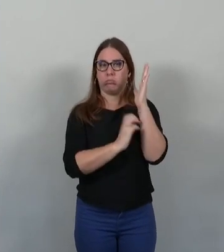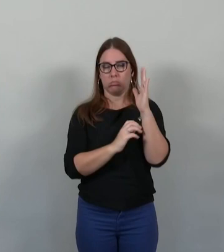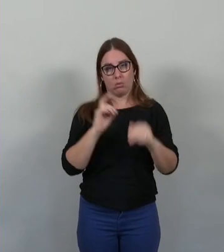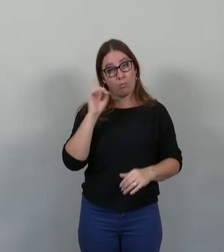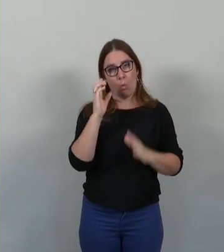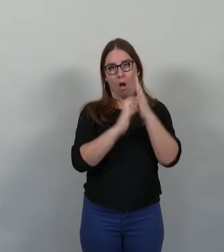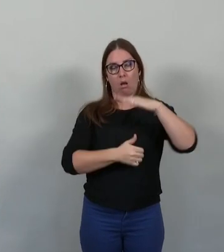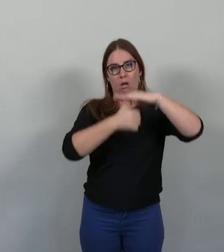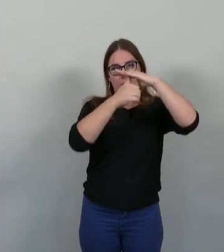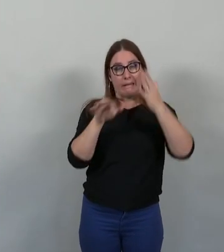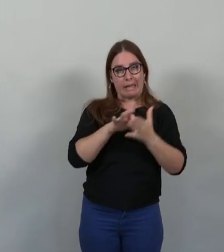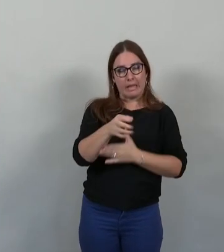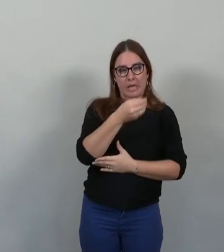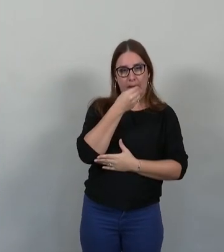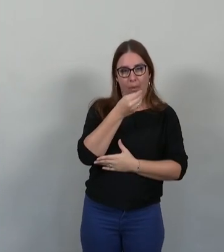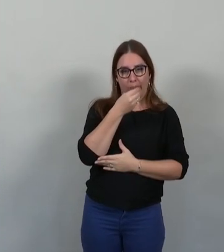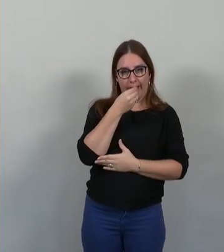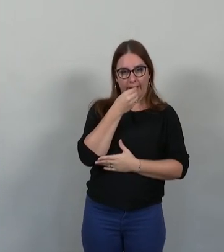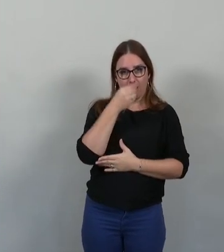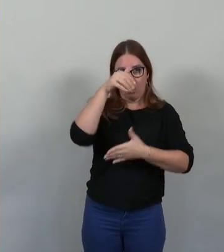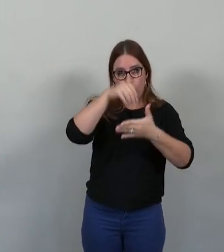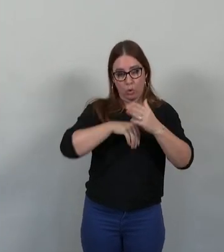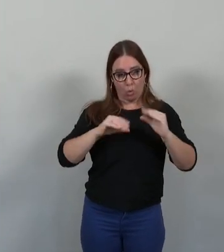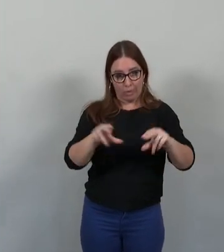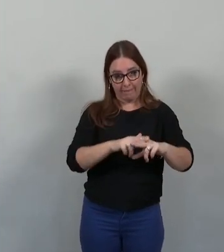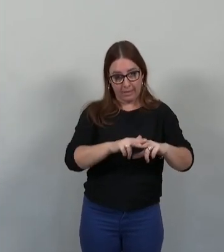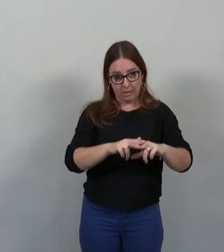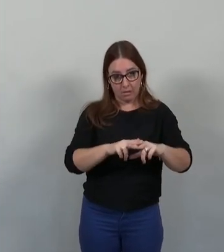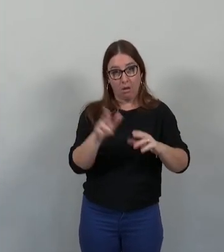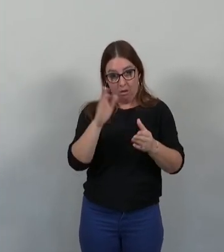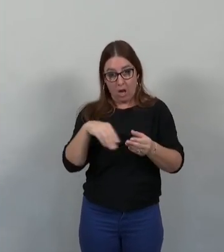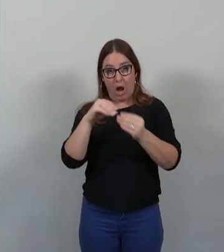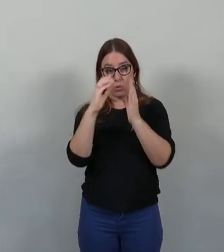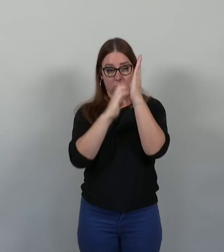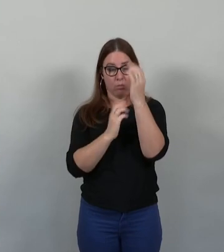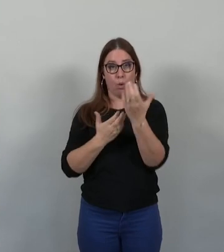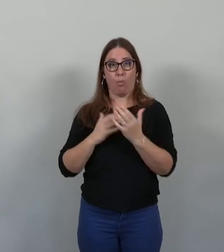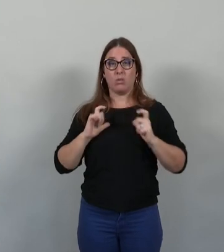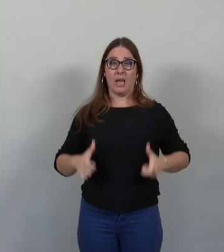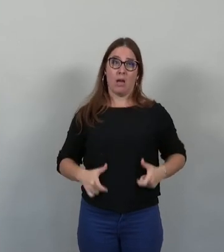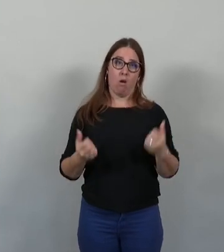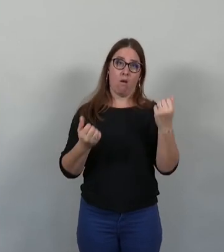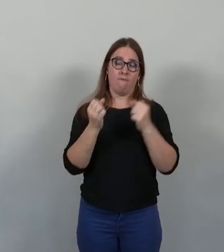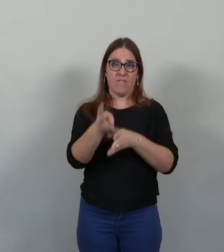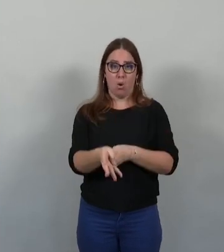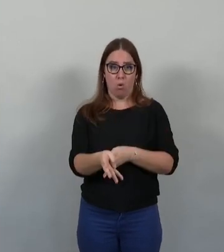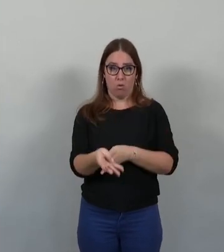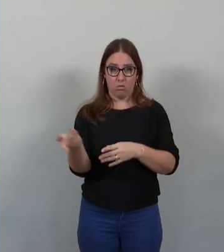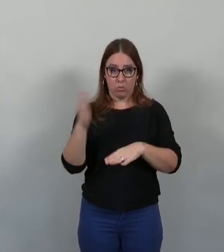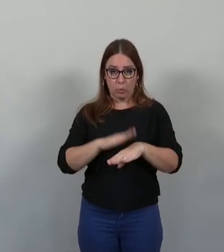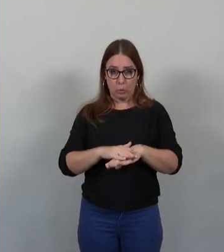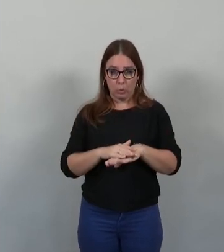cadre sur la stratégie alimentaire qui ne comporte rien de concret vous nous proposez une école du vélo pour laquelle pas grand-chose